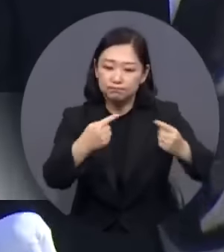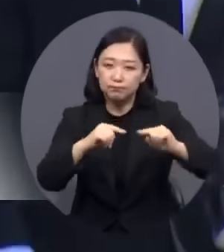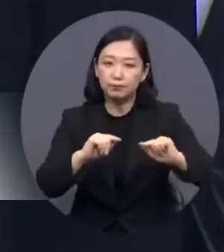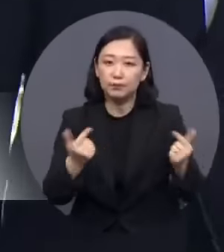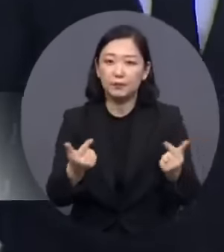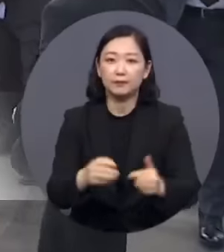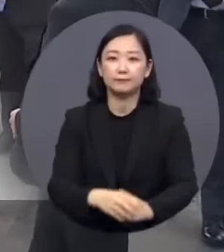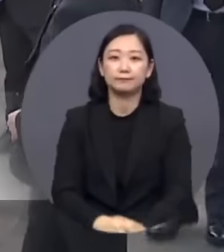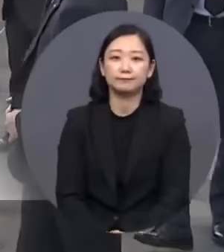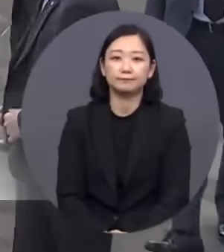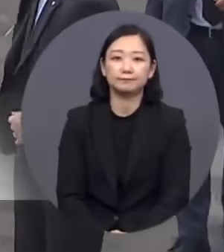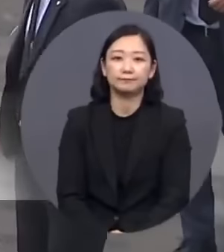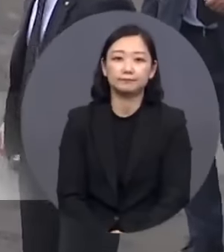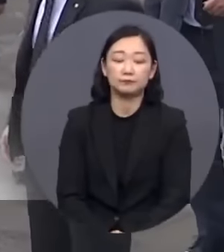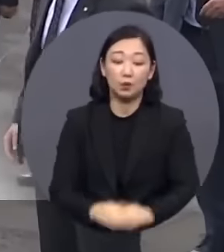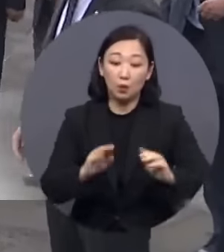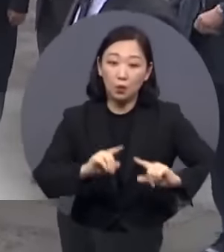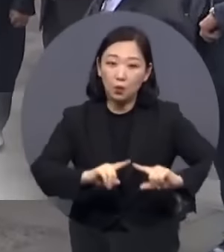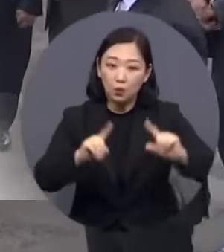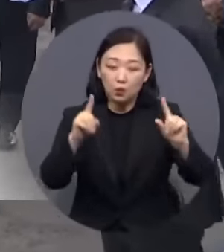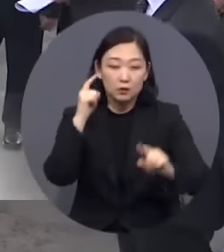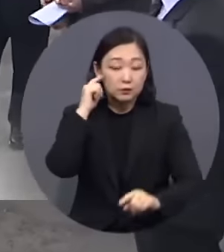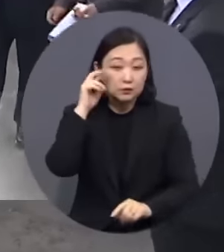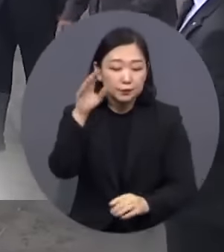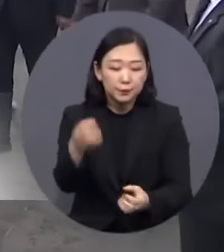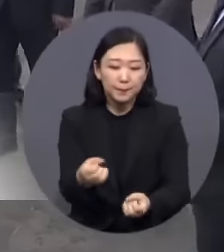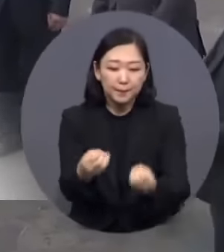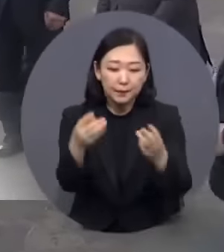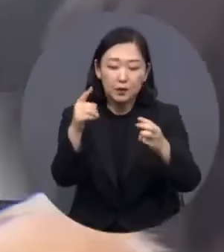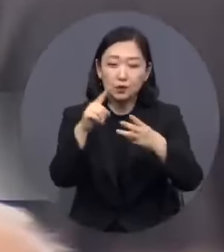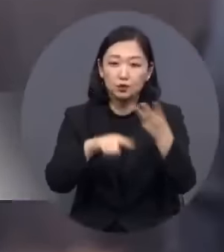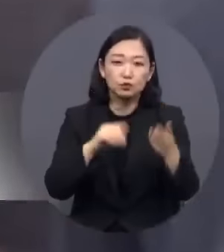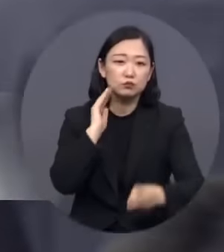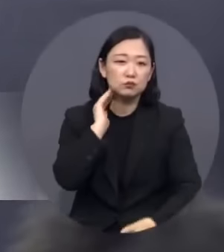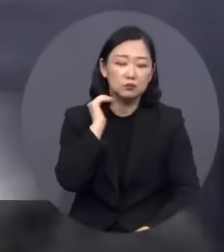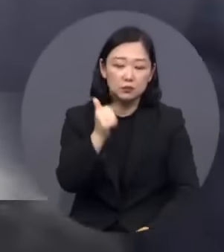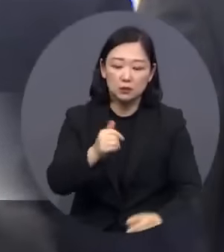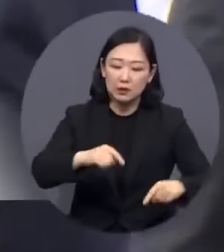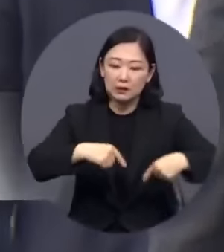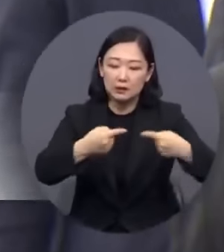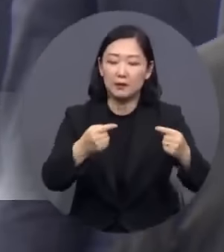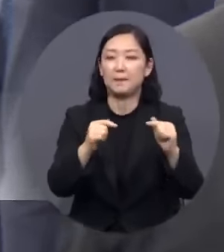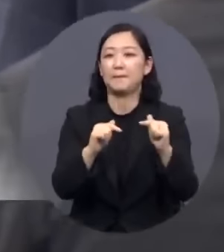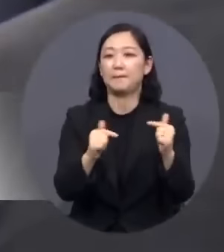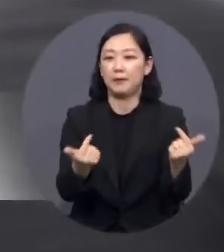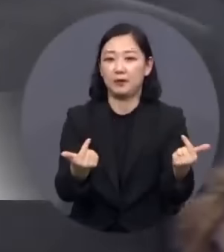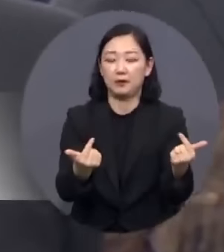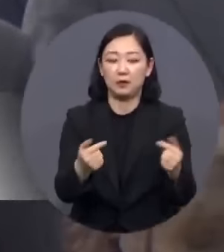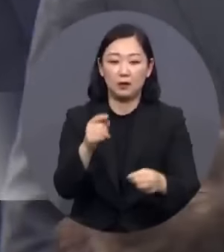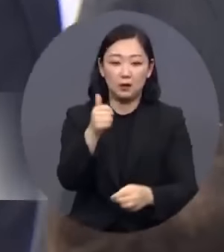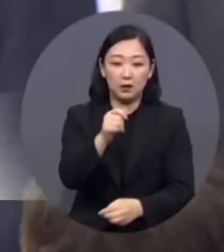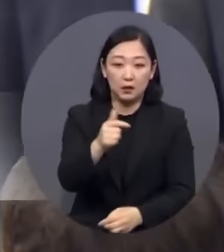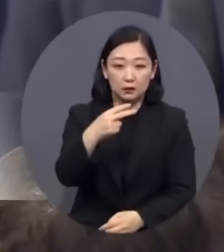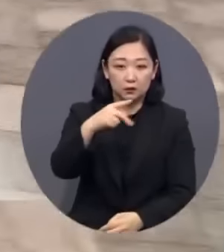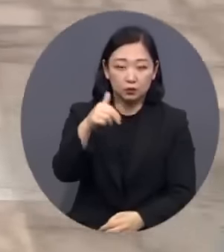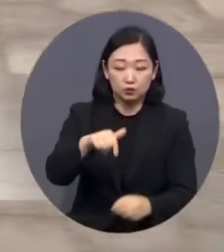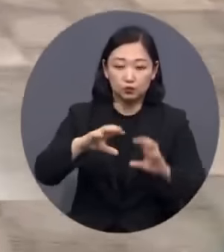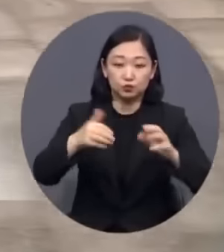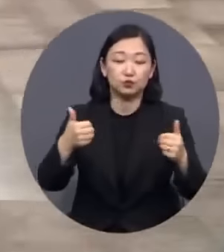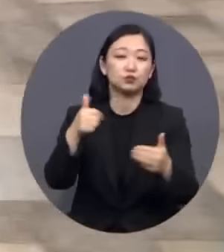불참했습니다. 올해 추념식에도 윤석열 대통령은 불참하기로 했고 한덕수